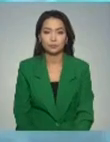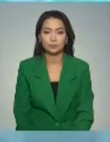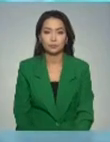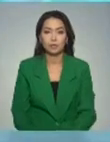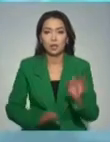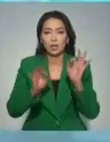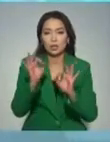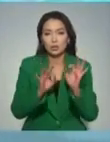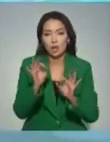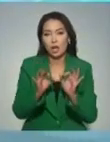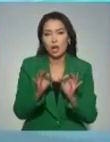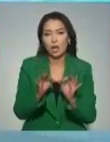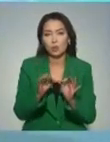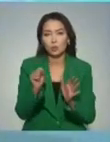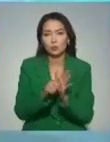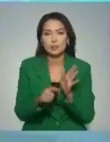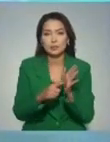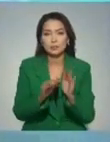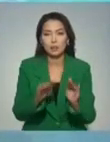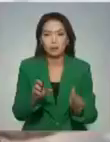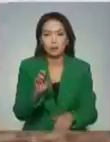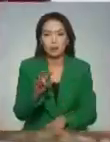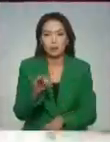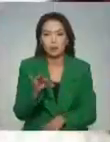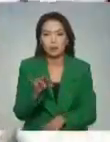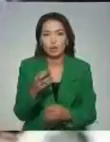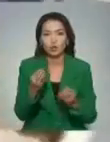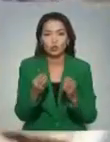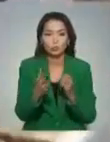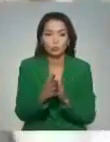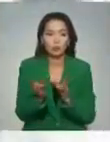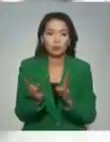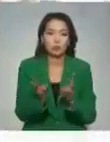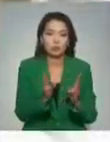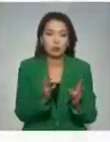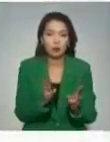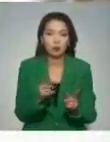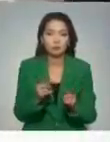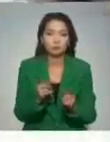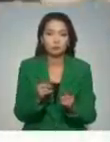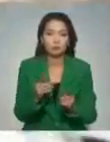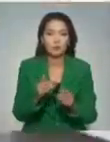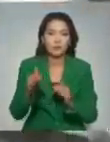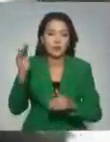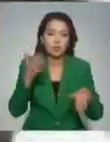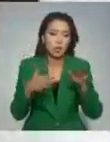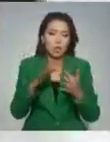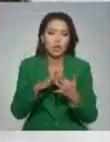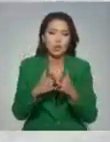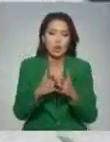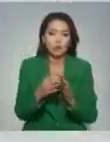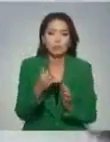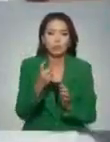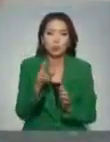Град убил 7 детей в Боливии, еще 15 получили травмы. Трагедия произошла в высокогорной деревушке в 100 километрах от столицы. Эти